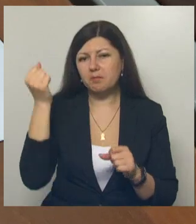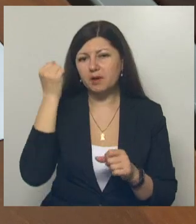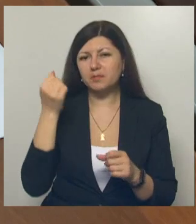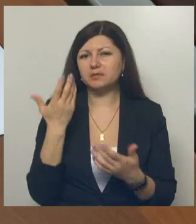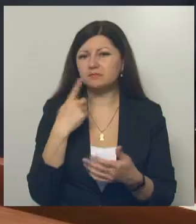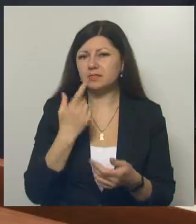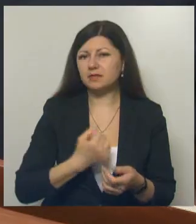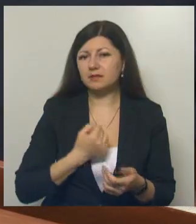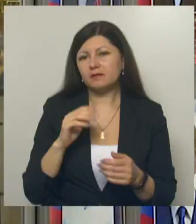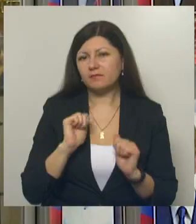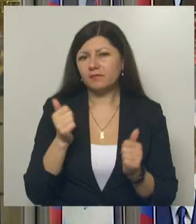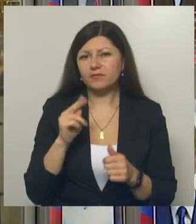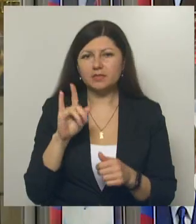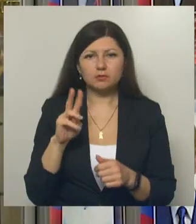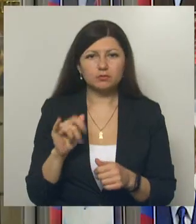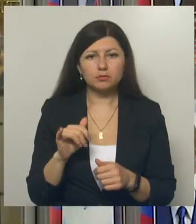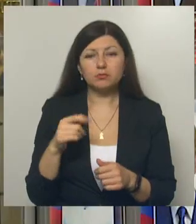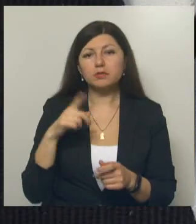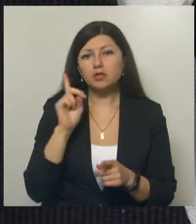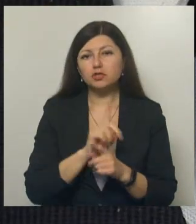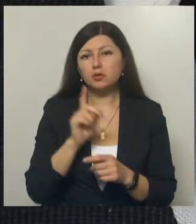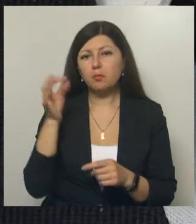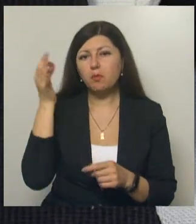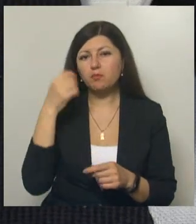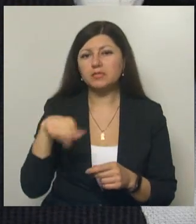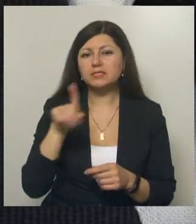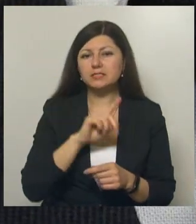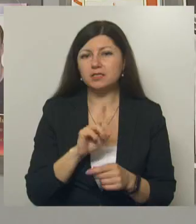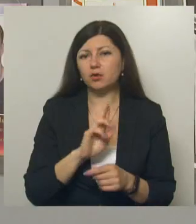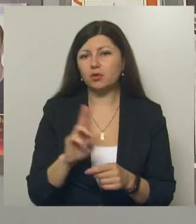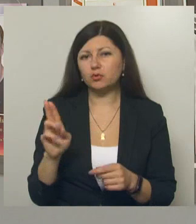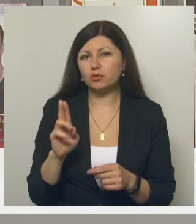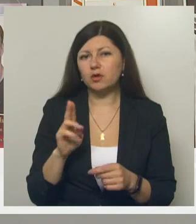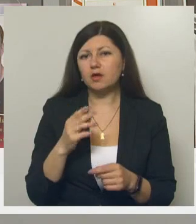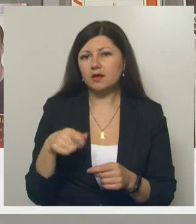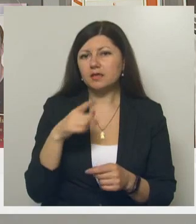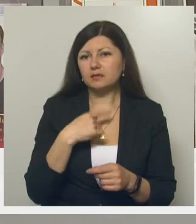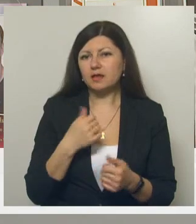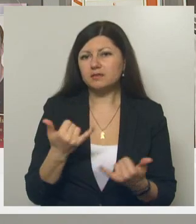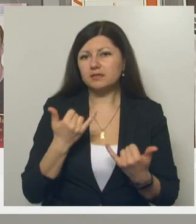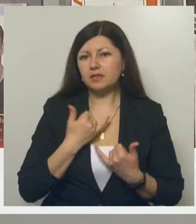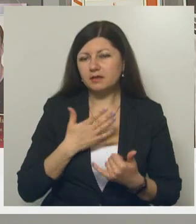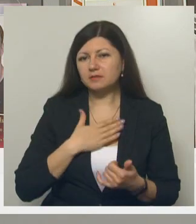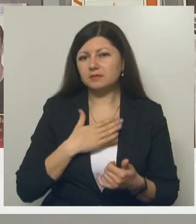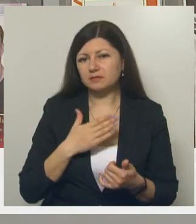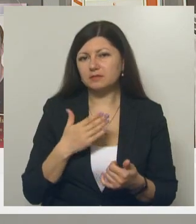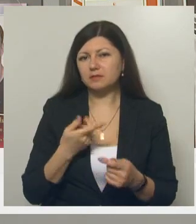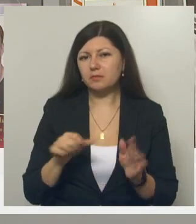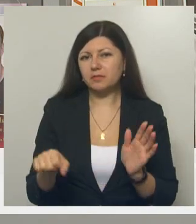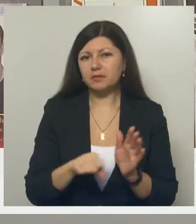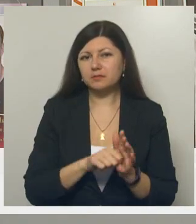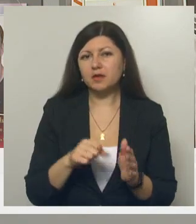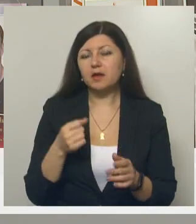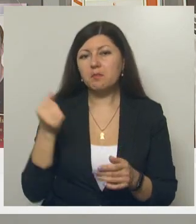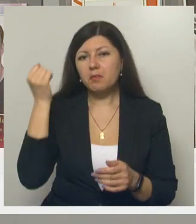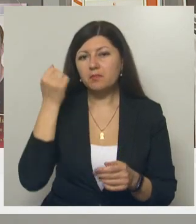кто ковал победу в тылу. Мы должны помнить тех, кто положил свои жизни ради нас, и память – это то, без чего мы